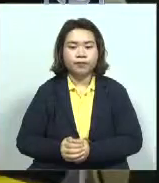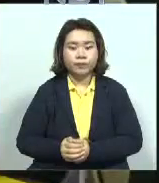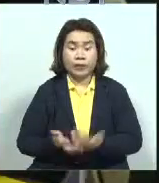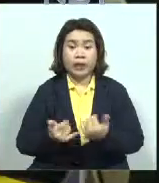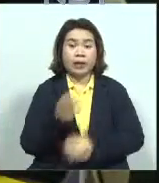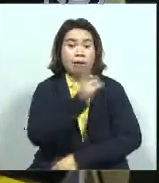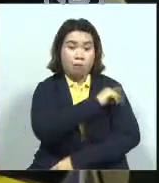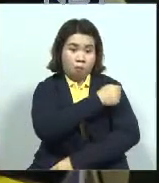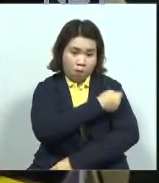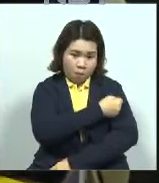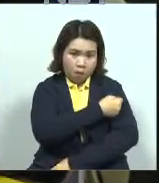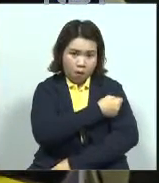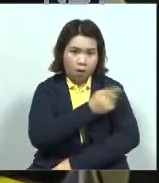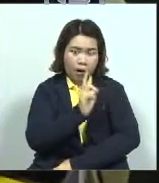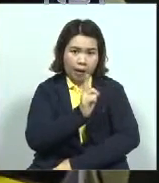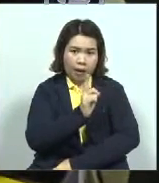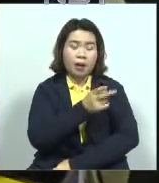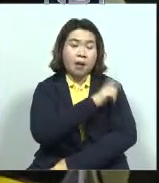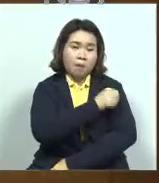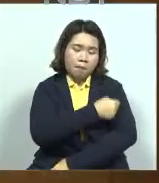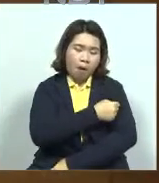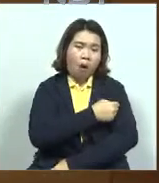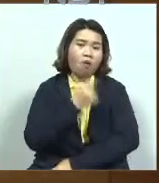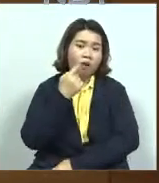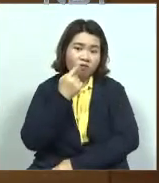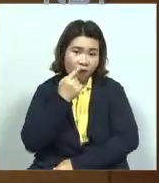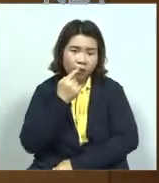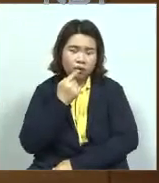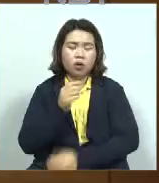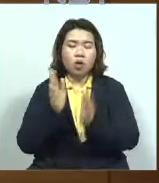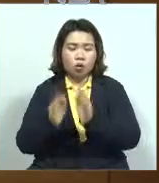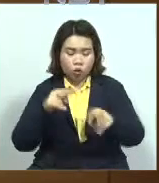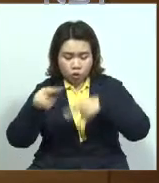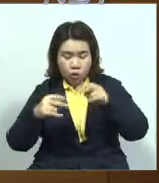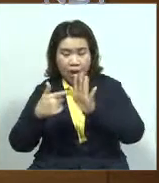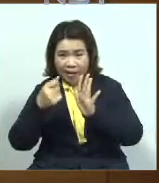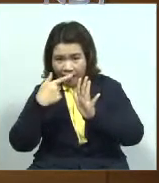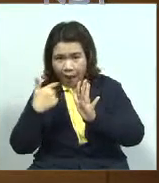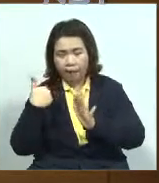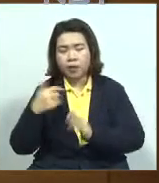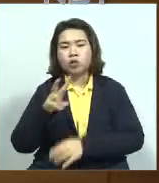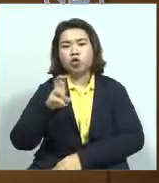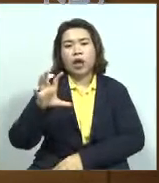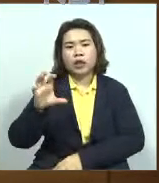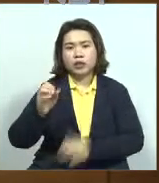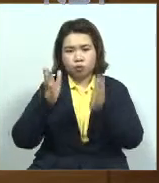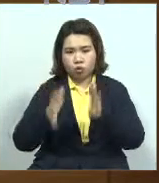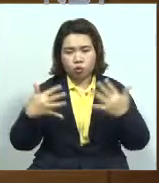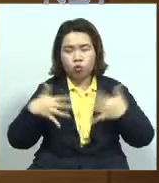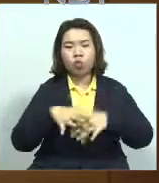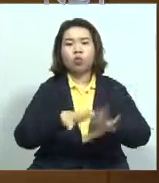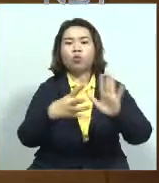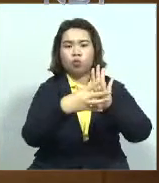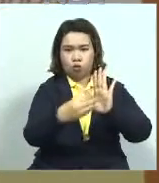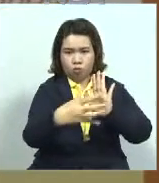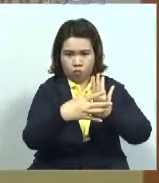บุคลากรทางการแพทย์ที่ประกอบไปด้วยแพทย์ทันตแพทย์และเภสัชกรจำนวน250คนเข้าร่วมการอบรมการใช้ส